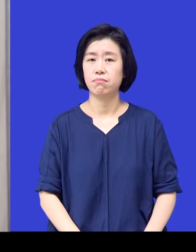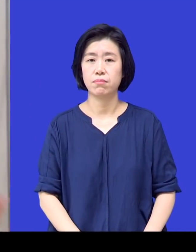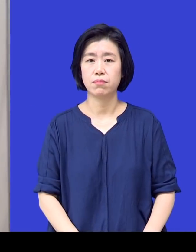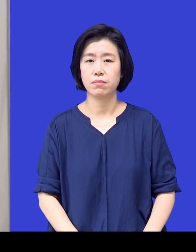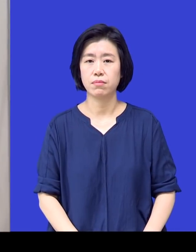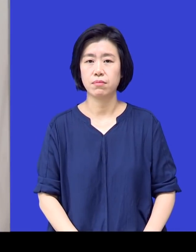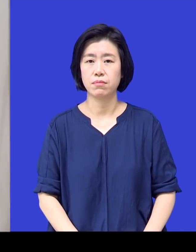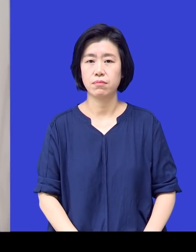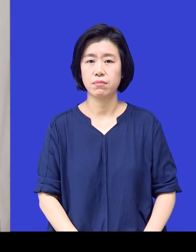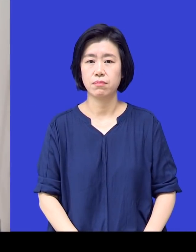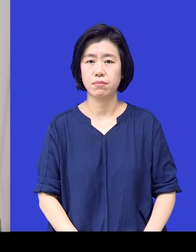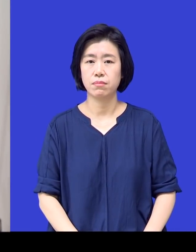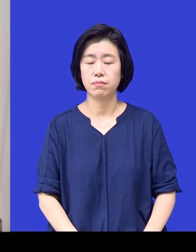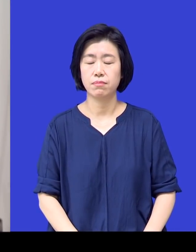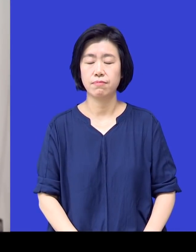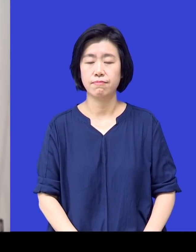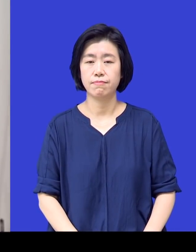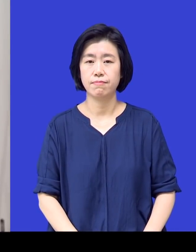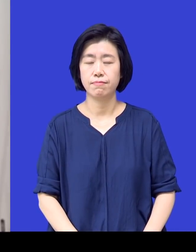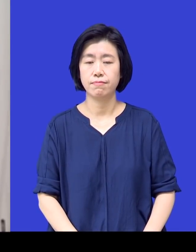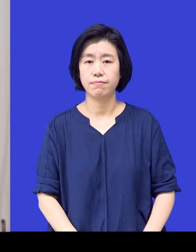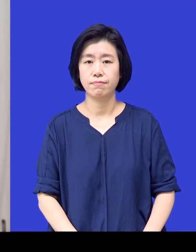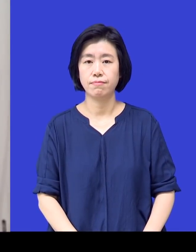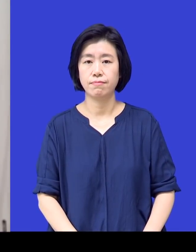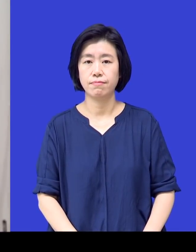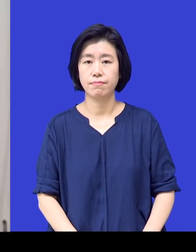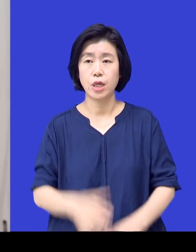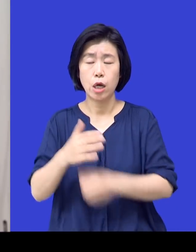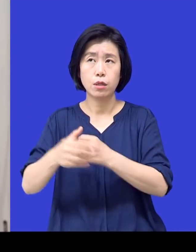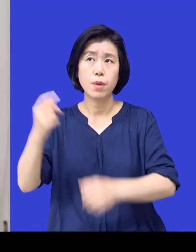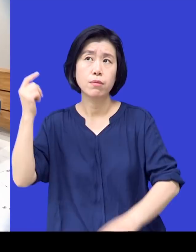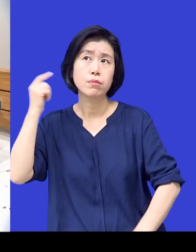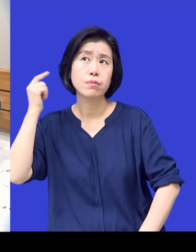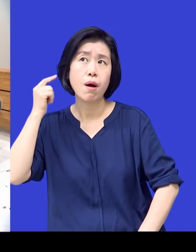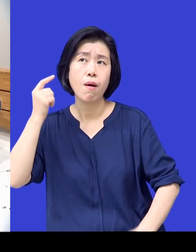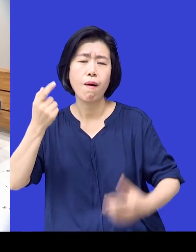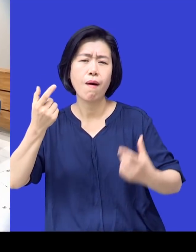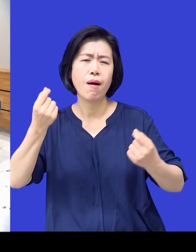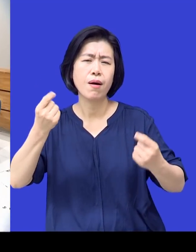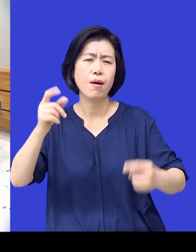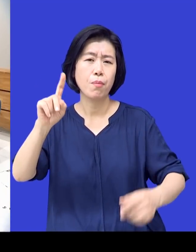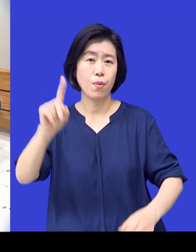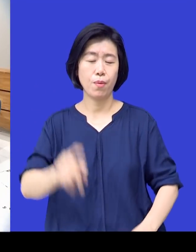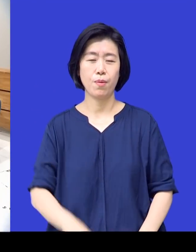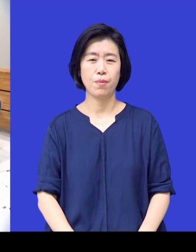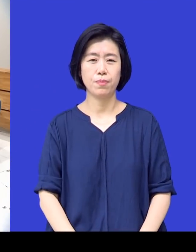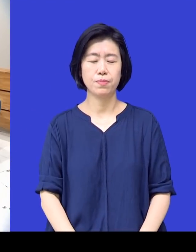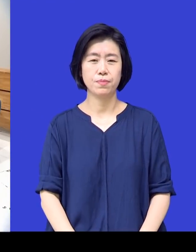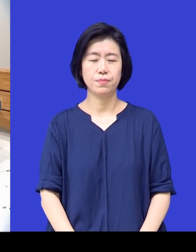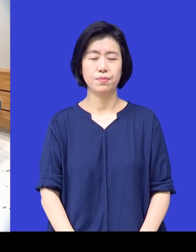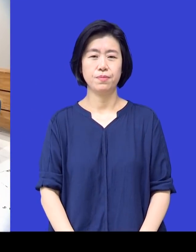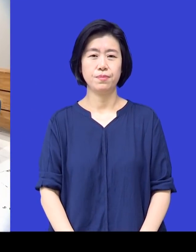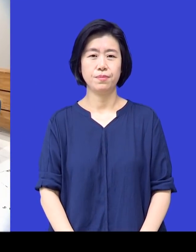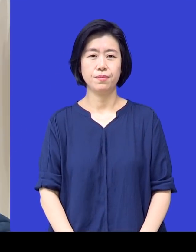제가 가만히 있으니까 마치 이렇게 음성을 들려주시는 듯이 생각나게 하신 거예요.